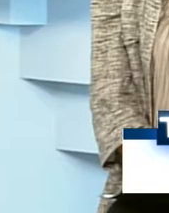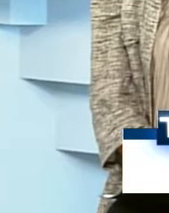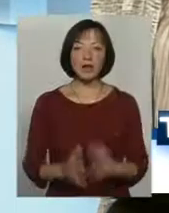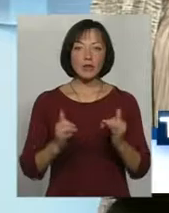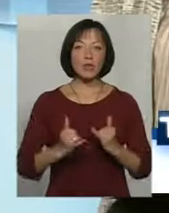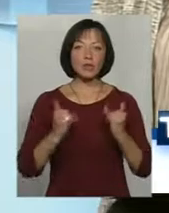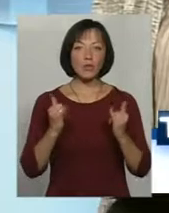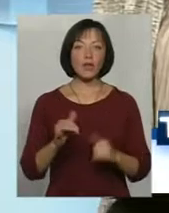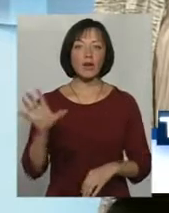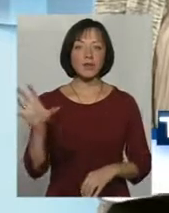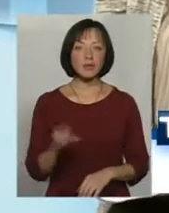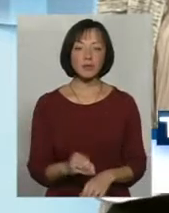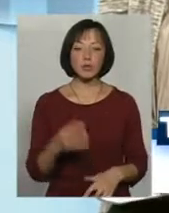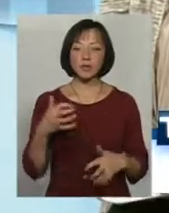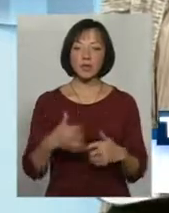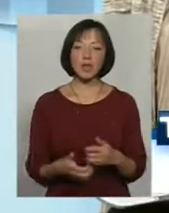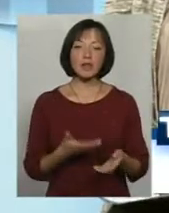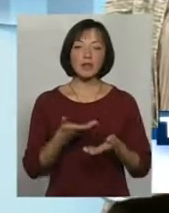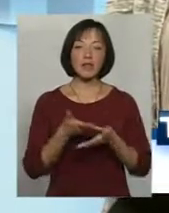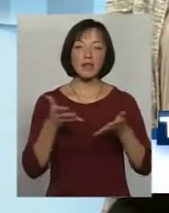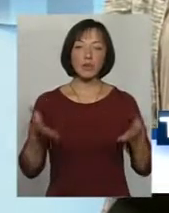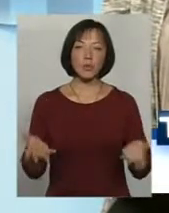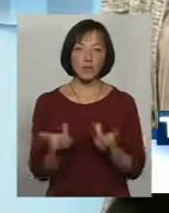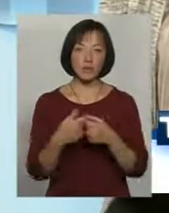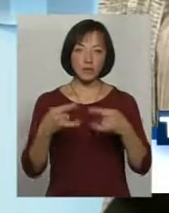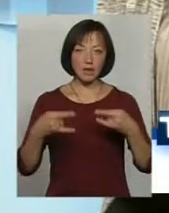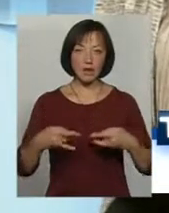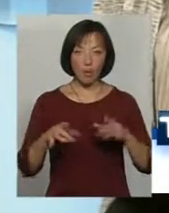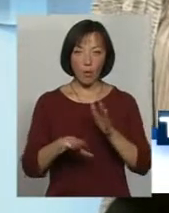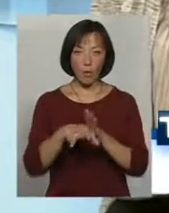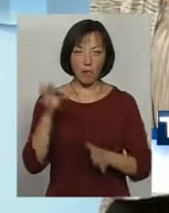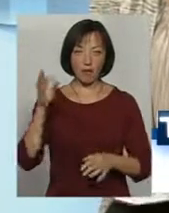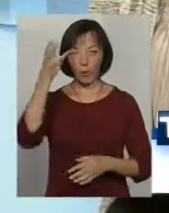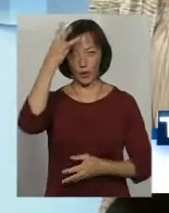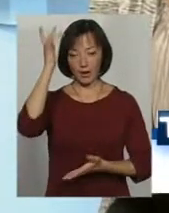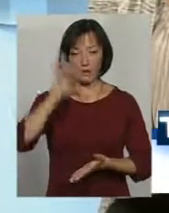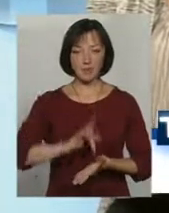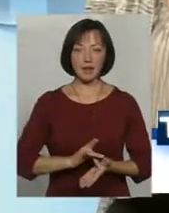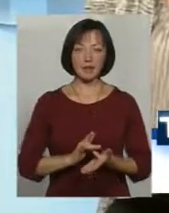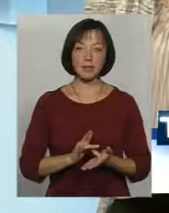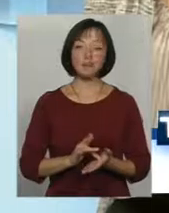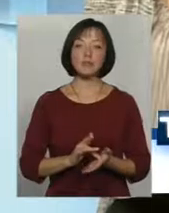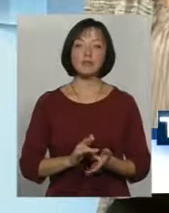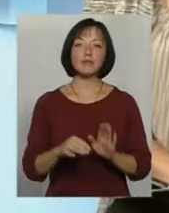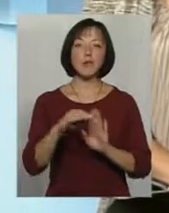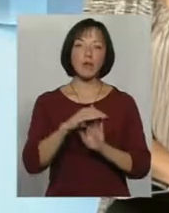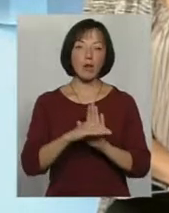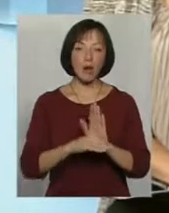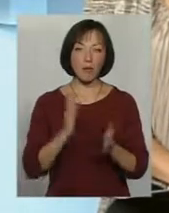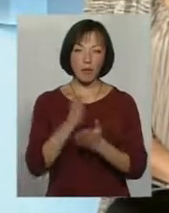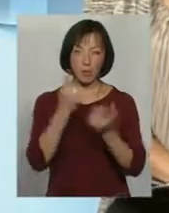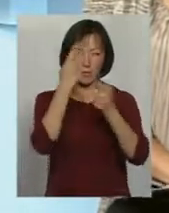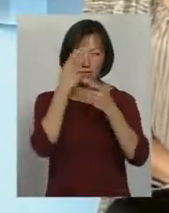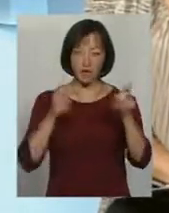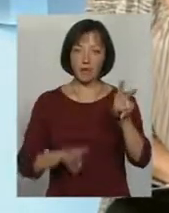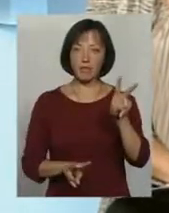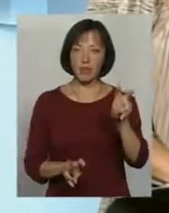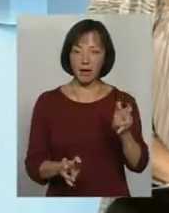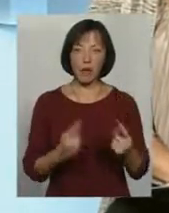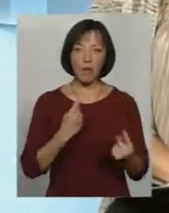Мої шанування усім, хто серед чималої кількості телеканалів у цій порі обрав саме Поділля Центр. На часі в прямому ефірі тема, і